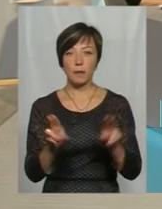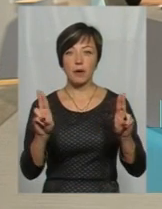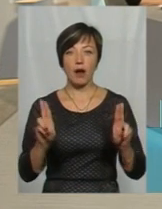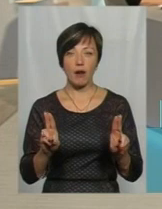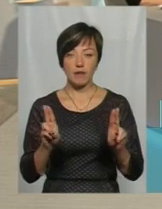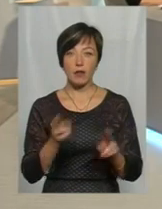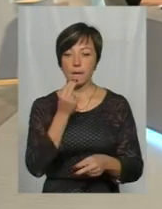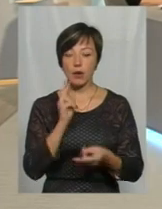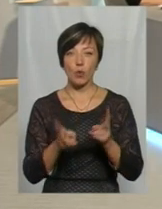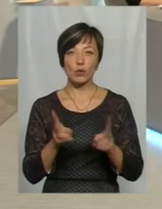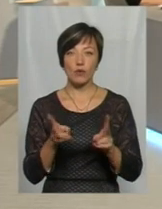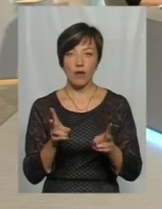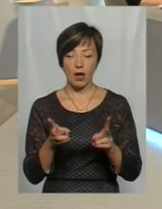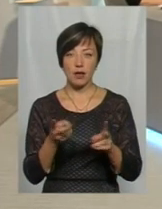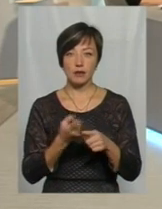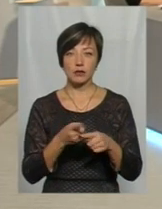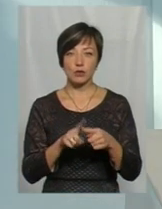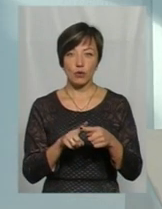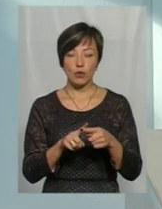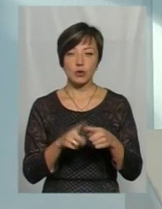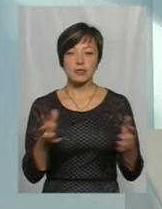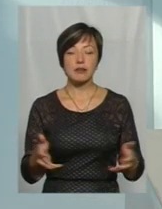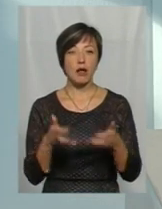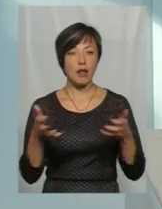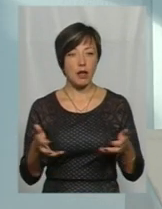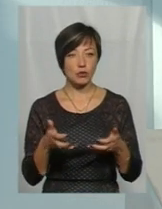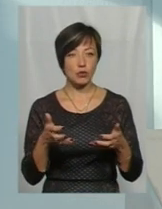правил приготування оцього салату,